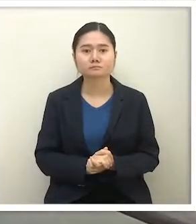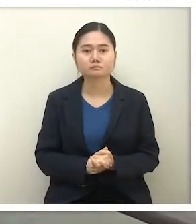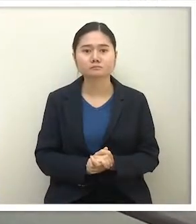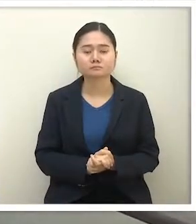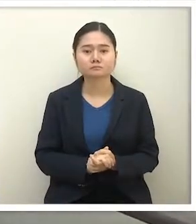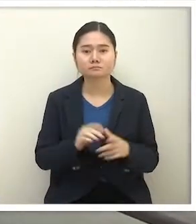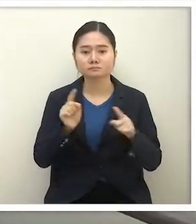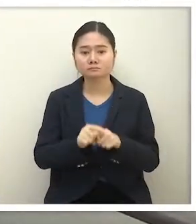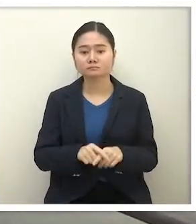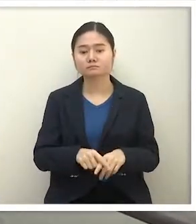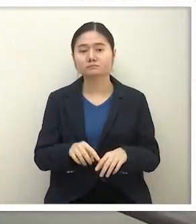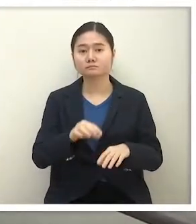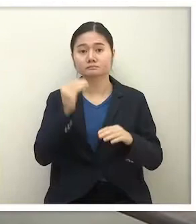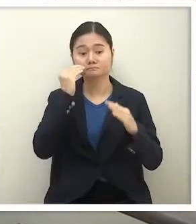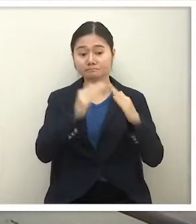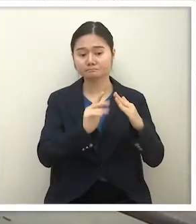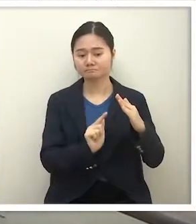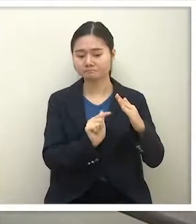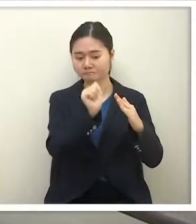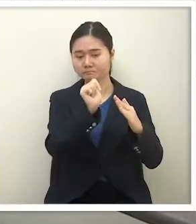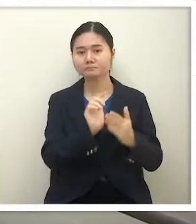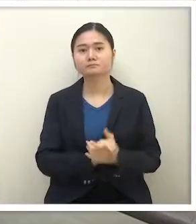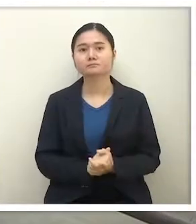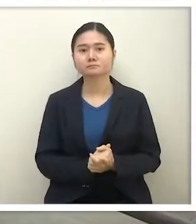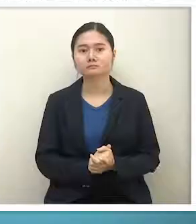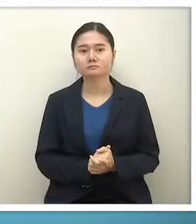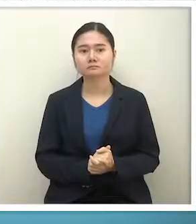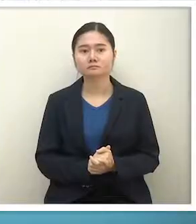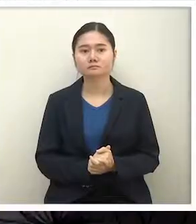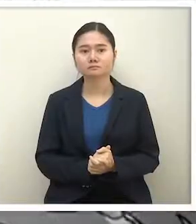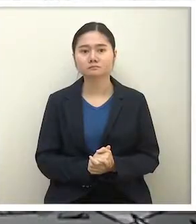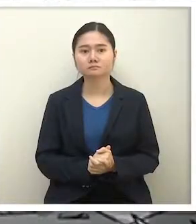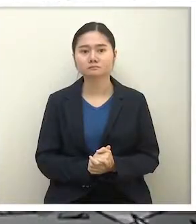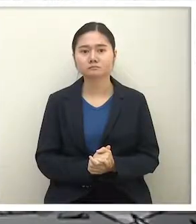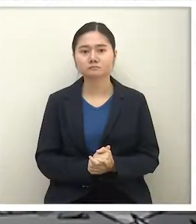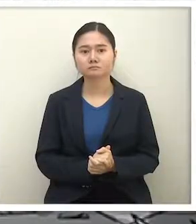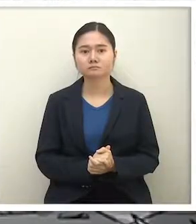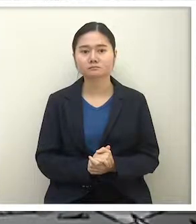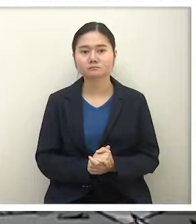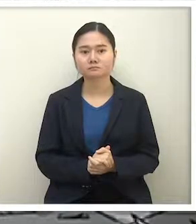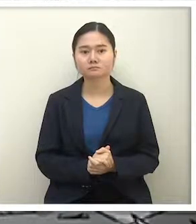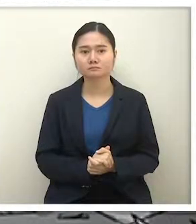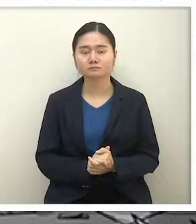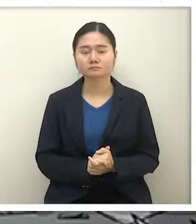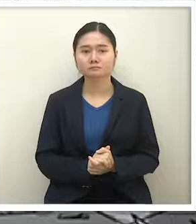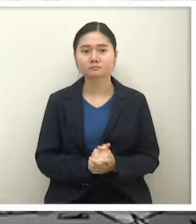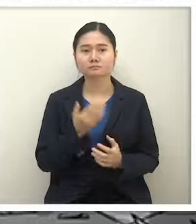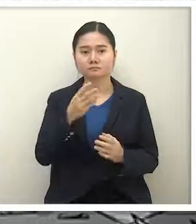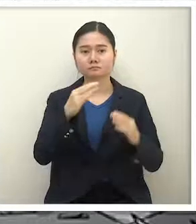เป็นจุดเด่นใช่ไหมลองย้อนเห็นไหมจุดเด่นตกตรงนี้นี่คือบ้